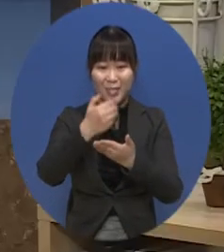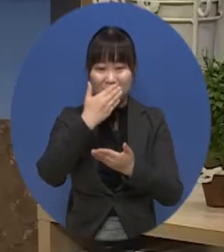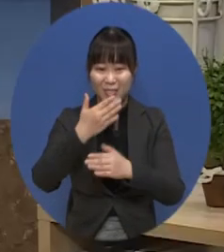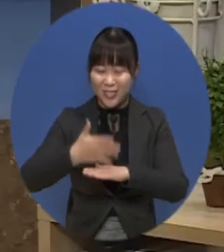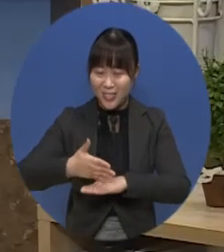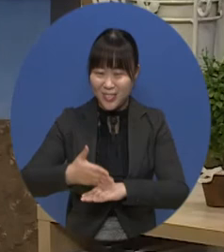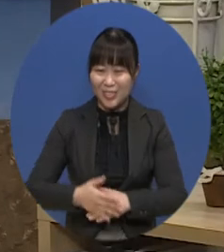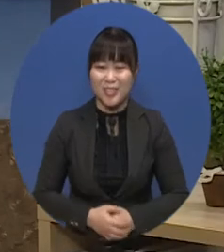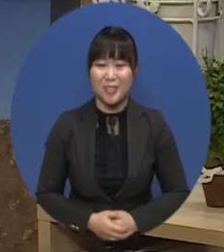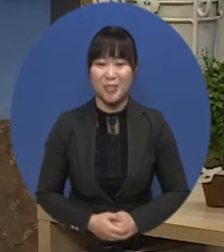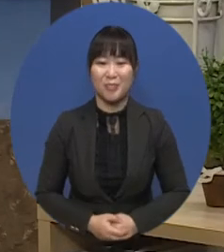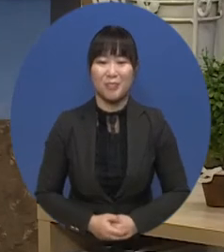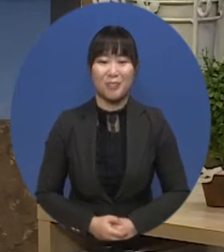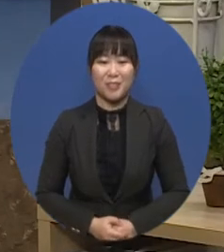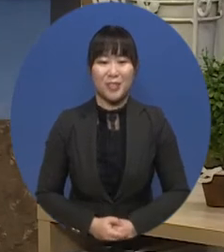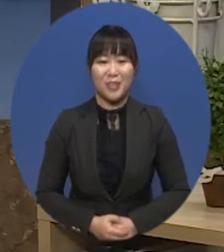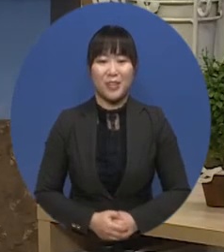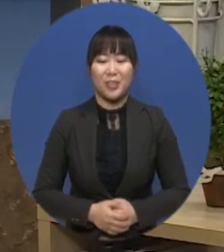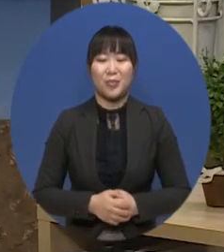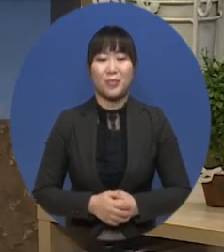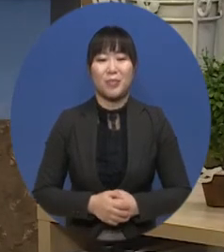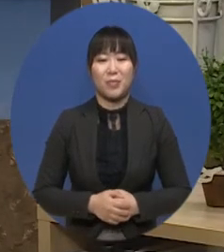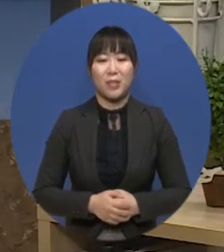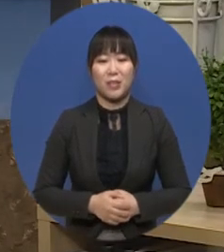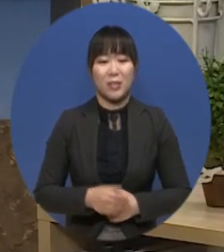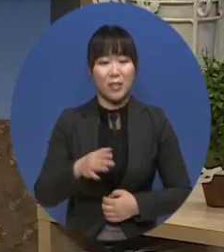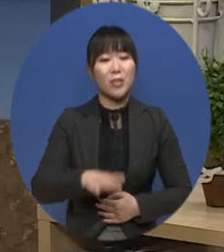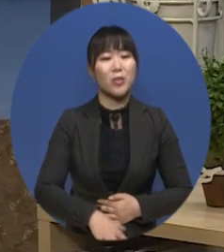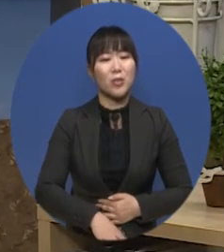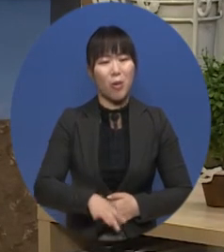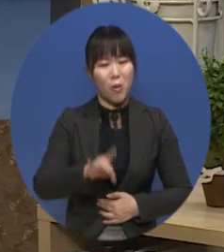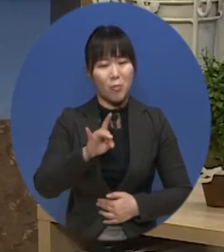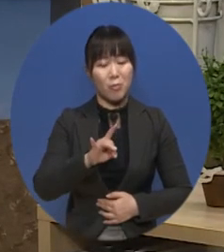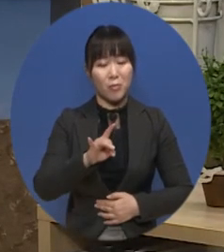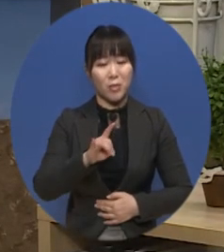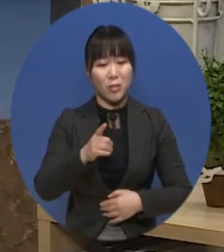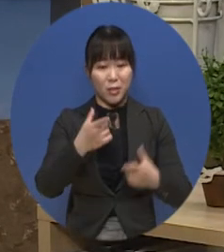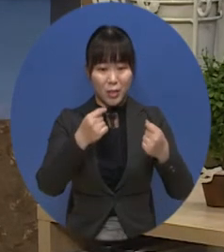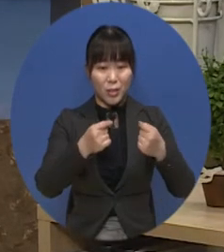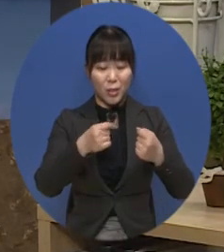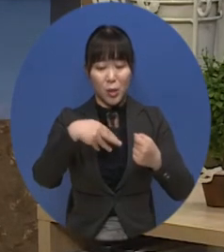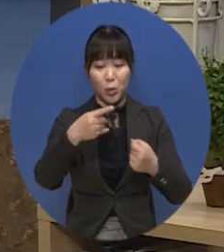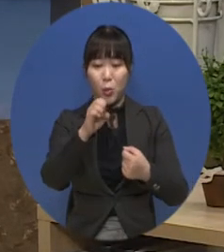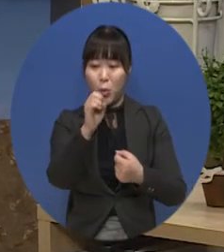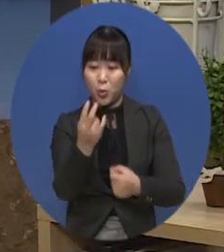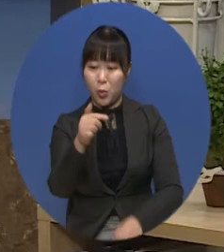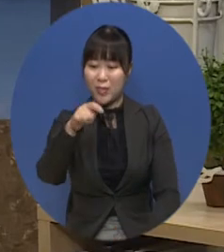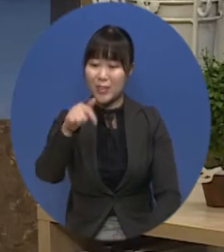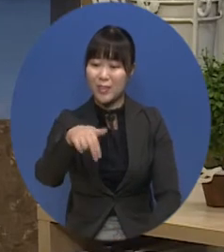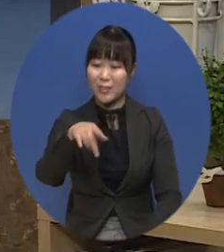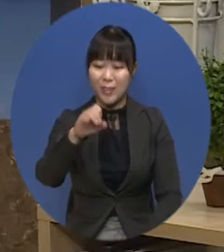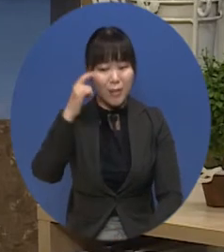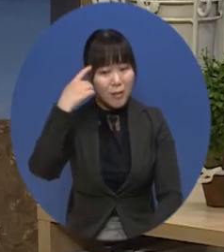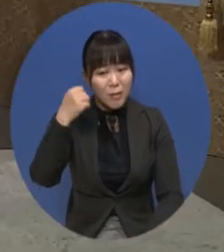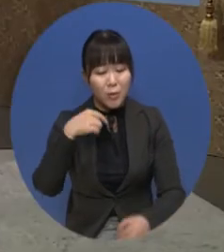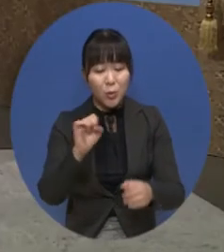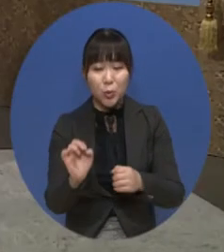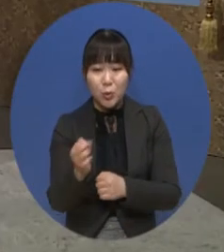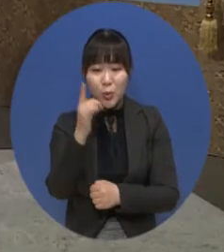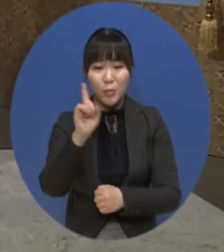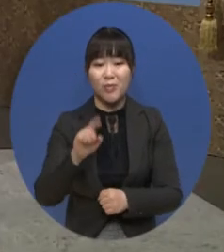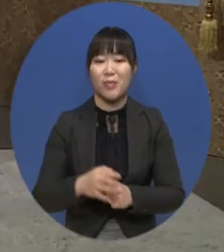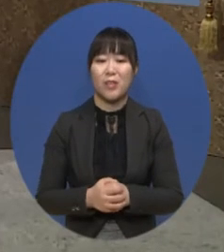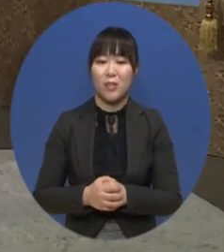감사합니다. 생각이 드는데 근데 처음에는 어떻게 이 토요 극장을 생각하게 되셨어요? 사실은